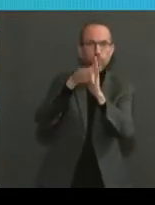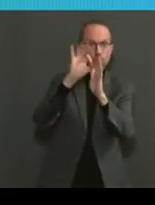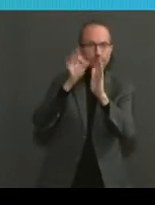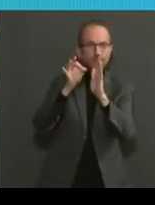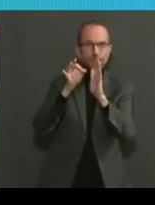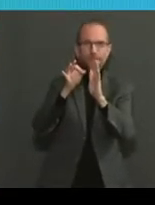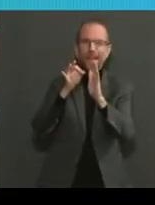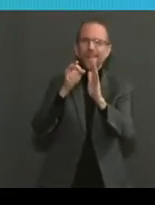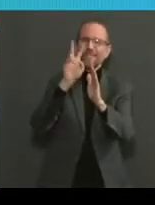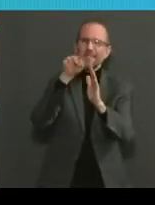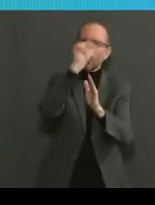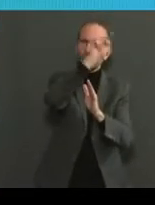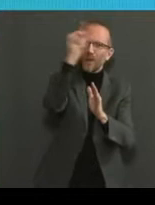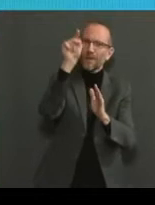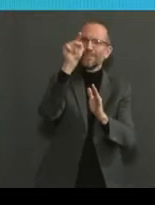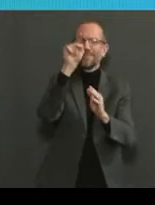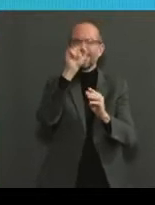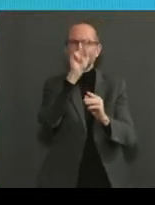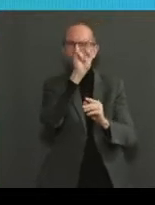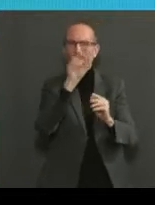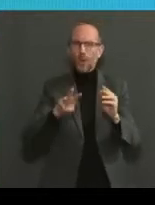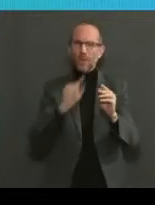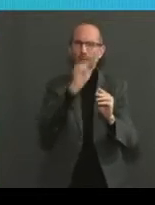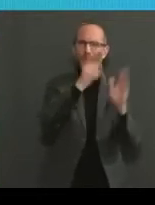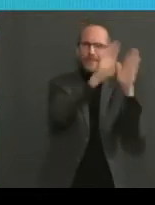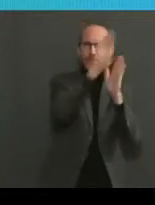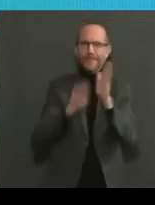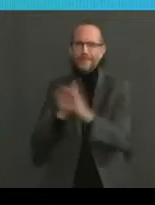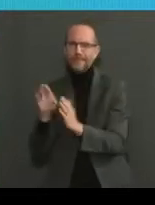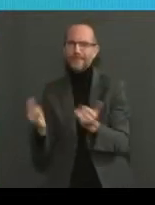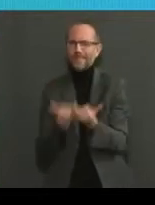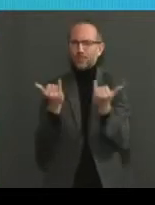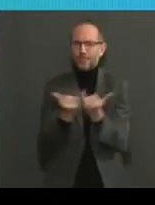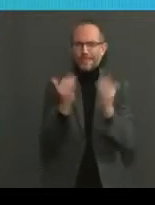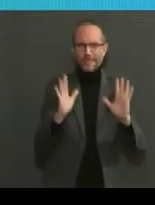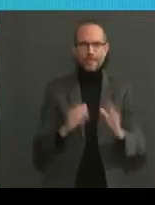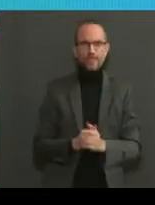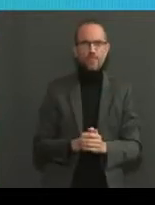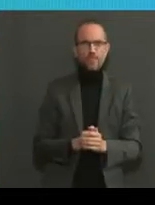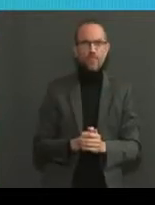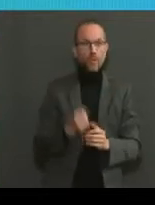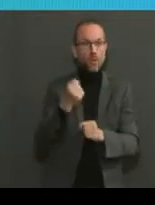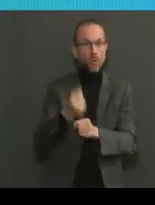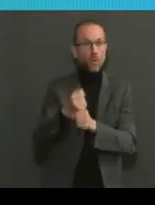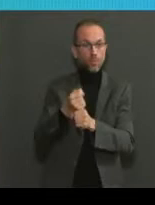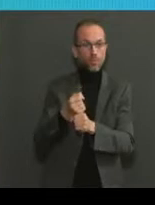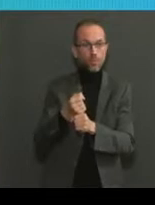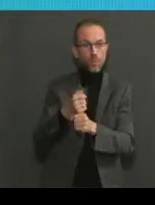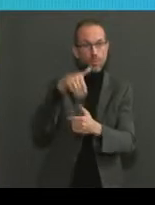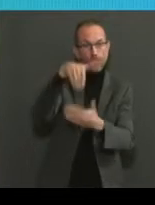en Flandre et en Wallonie. Le nombre de maisons de repos touchées par un foyer